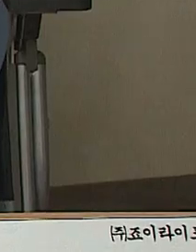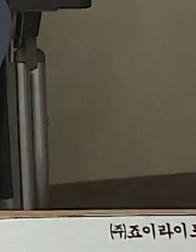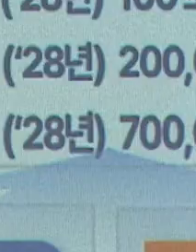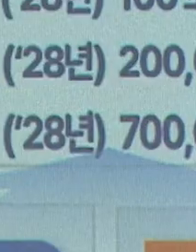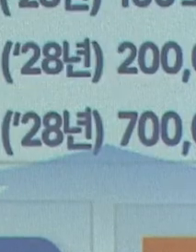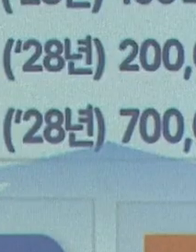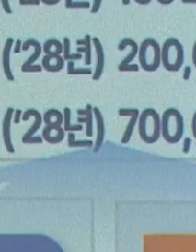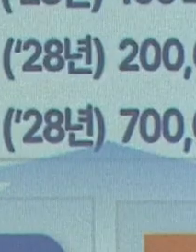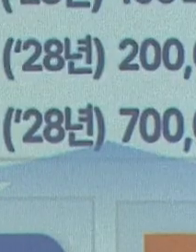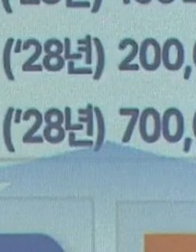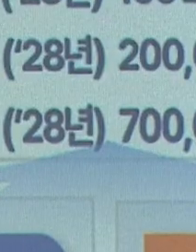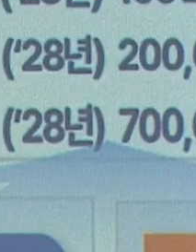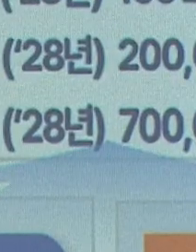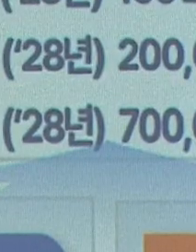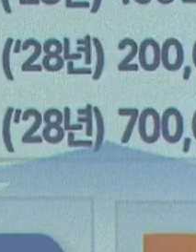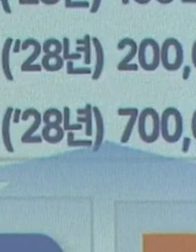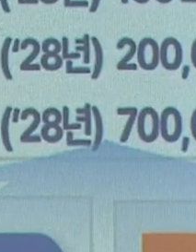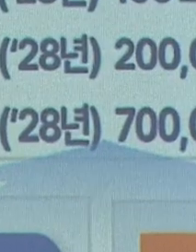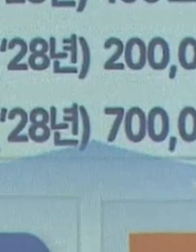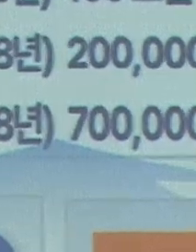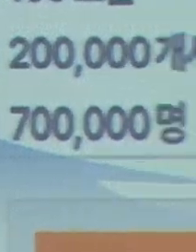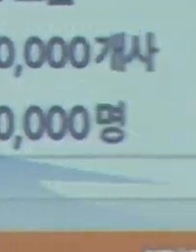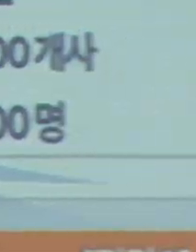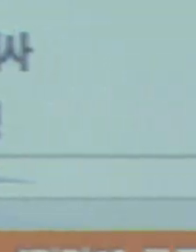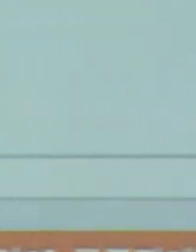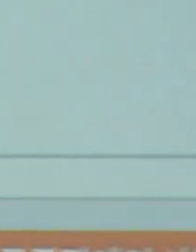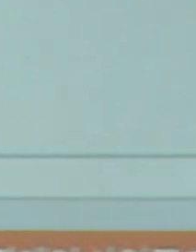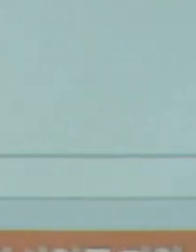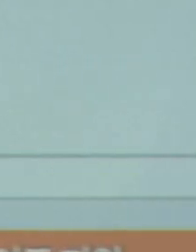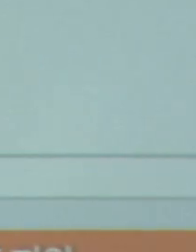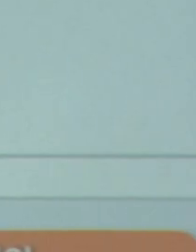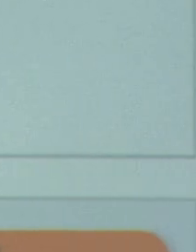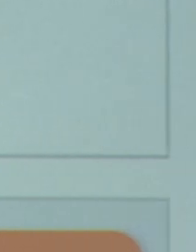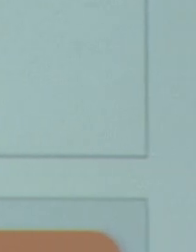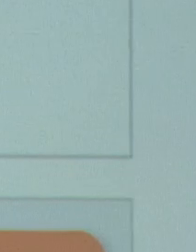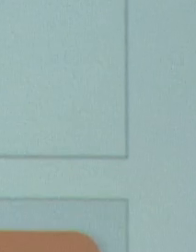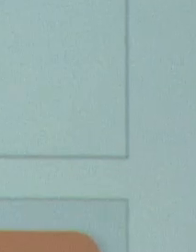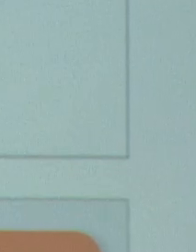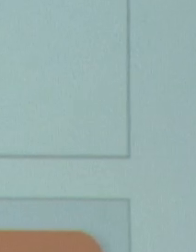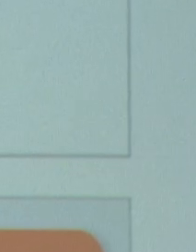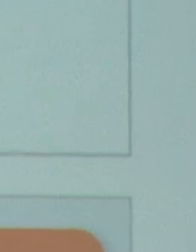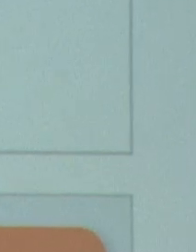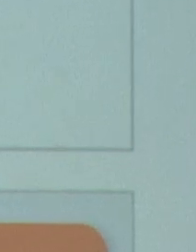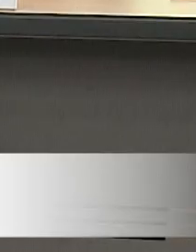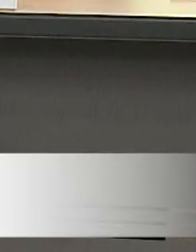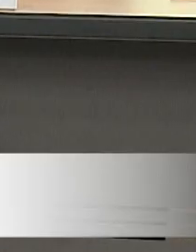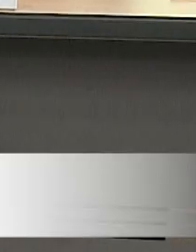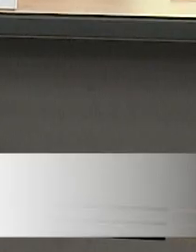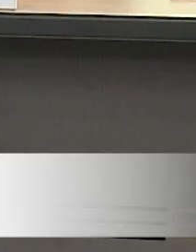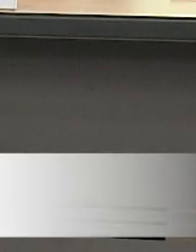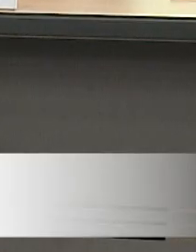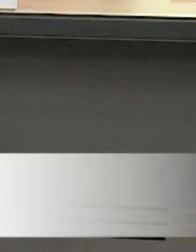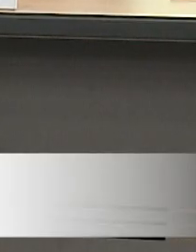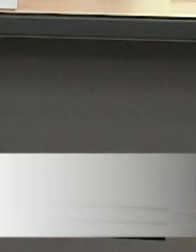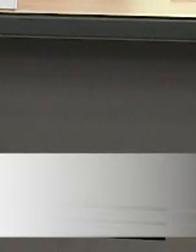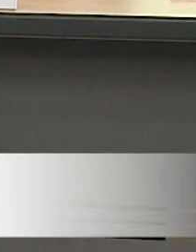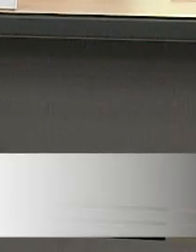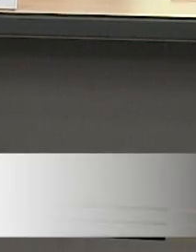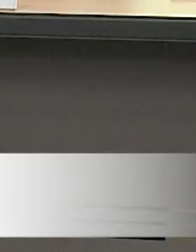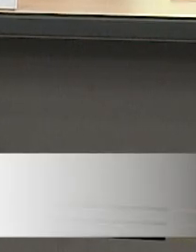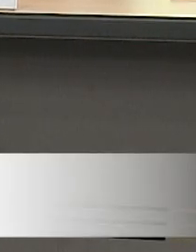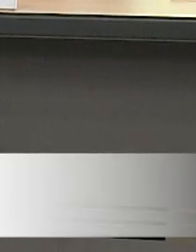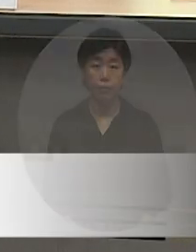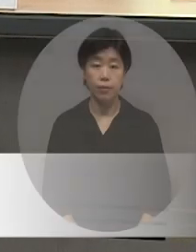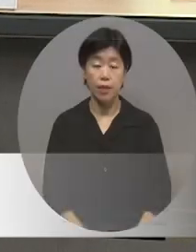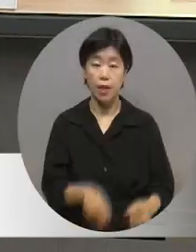약 75조 원에 25조 원을 증가한 100조 원을 목표로 삼았습니다. 장애인 기업 지원센터